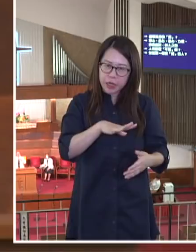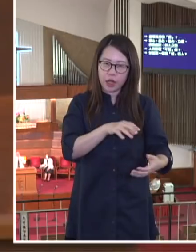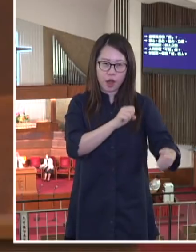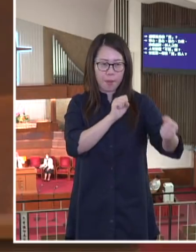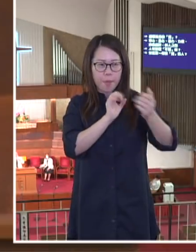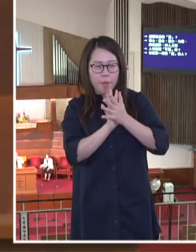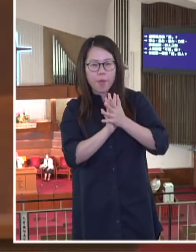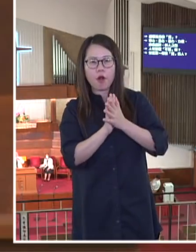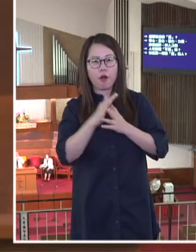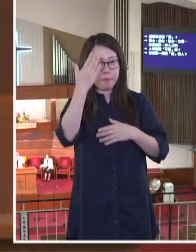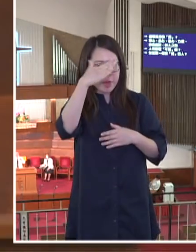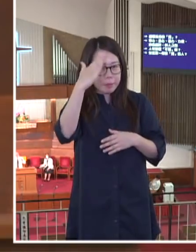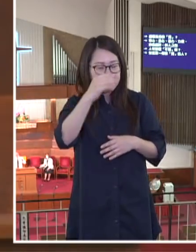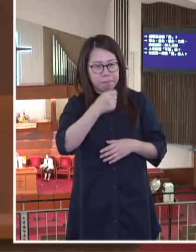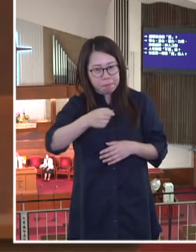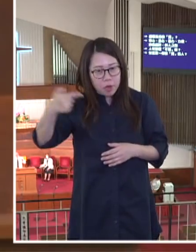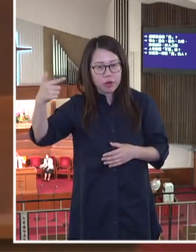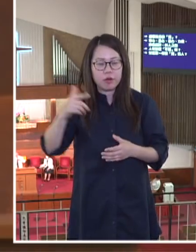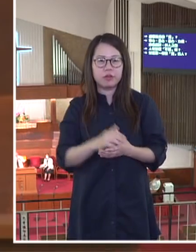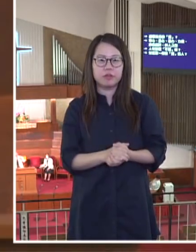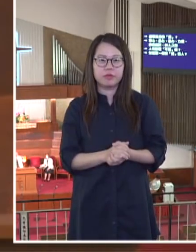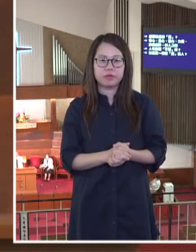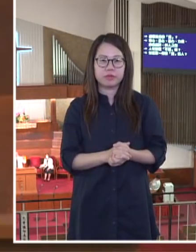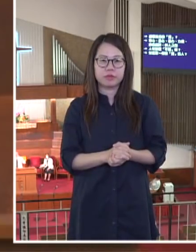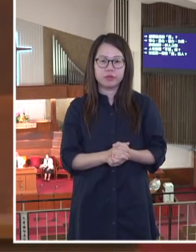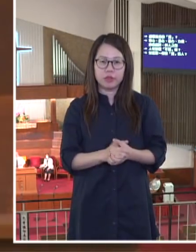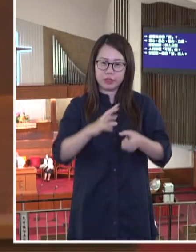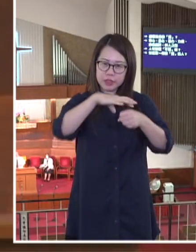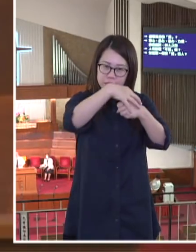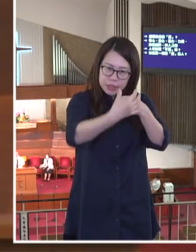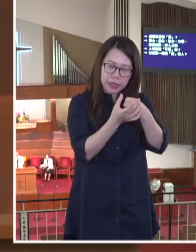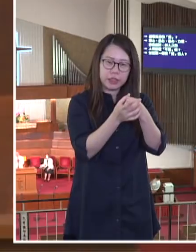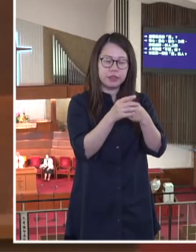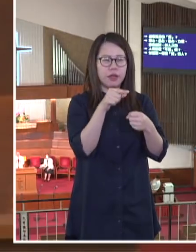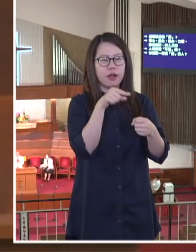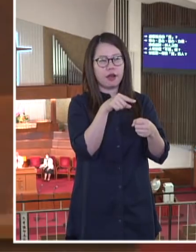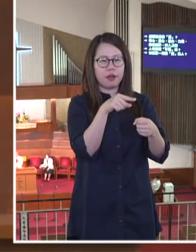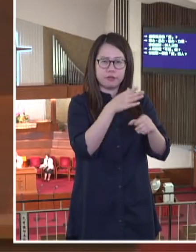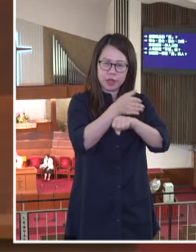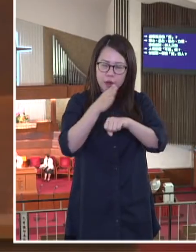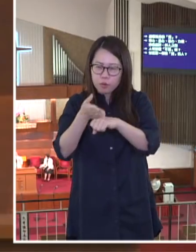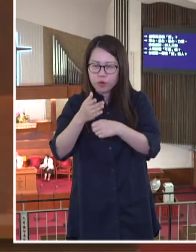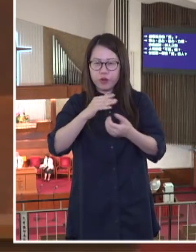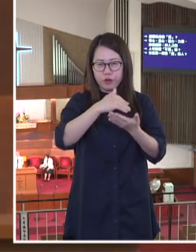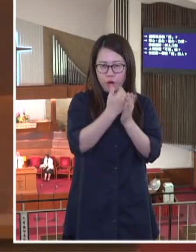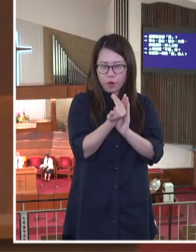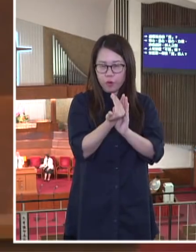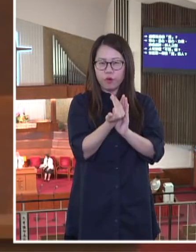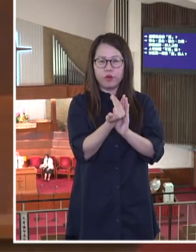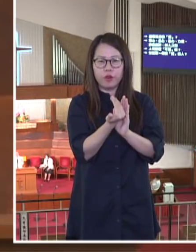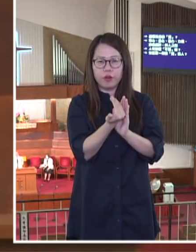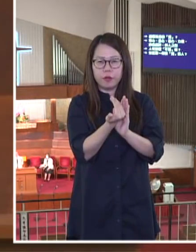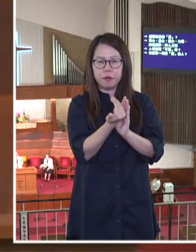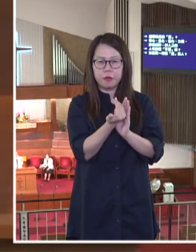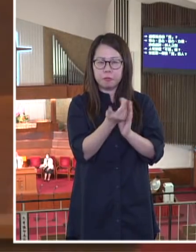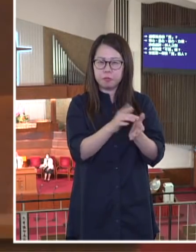以看到这个的社会，看到这个世界很不同。不同我们这些比较后生的，可能我们看的东西没那